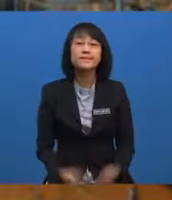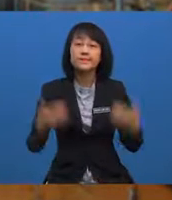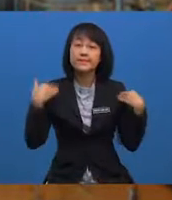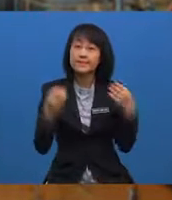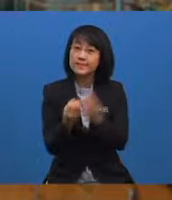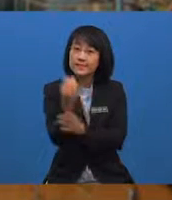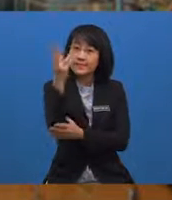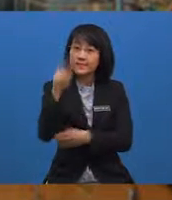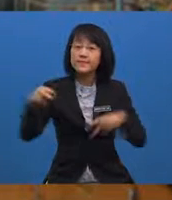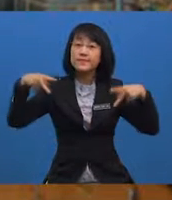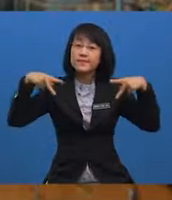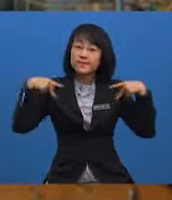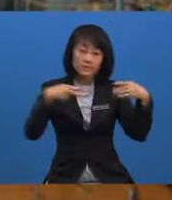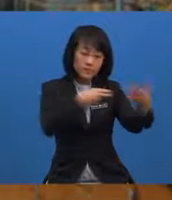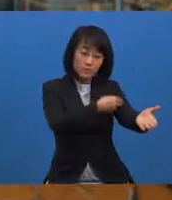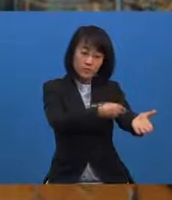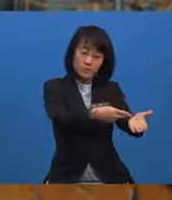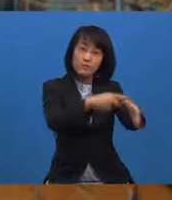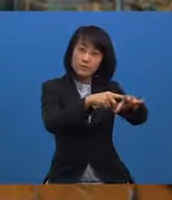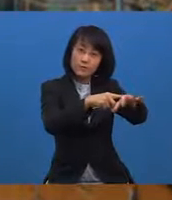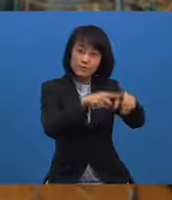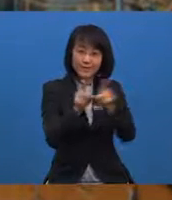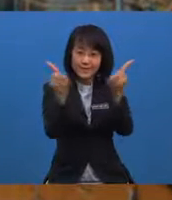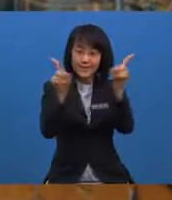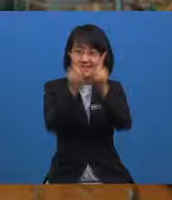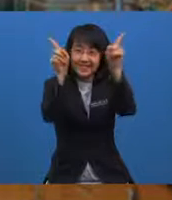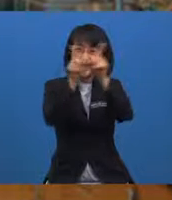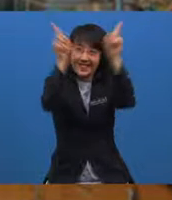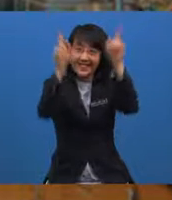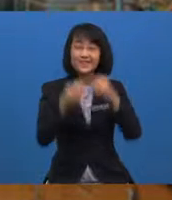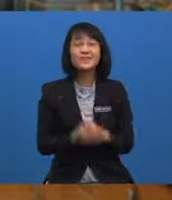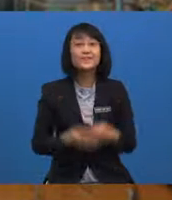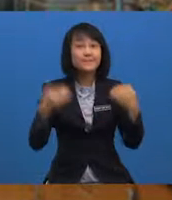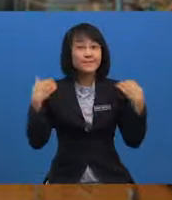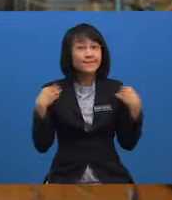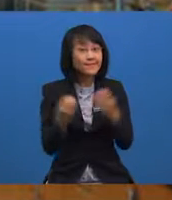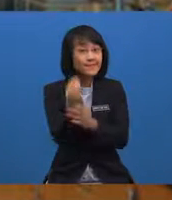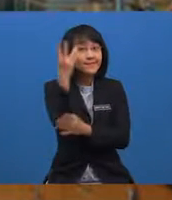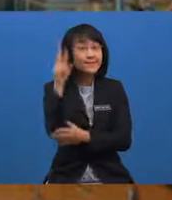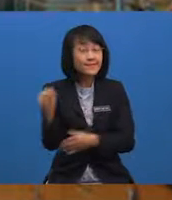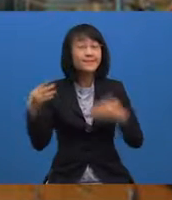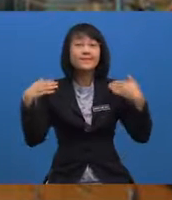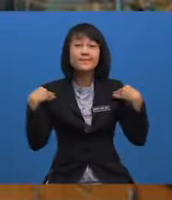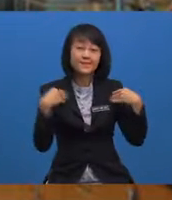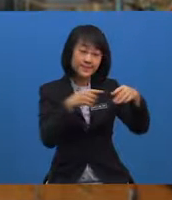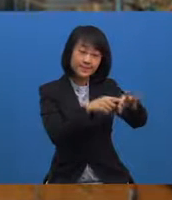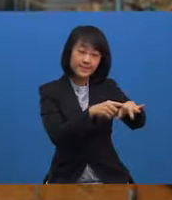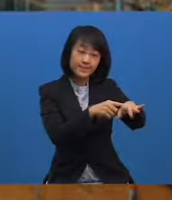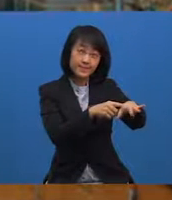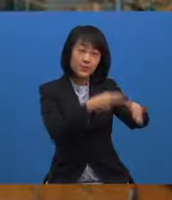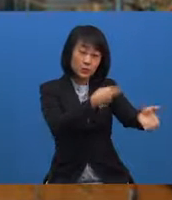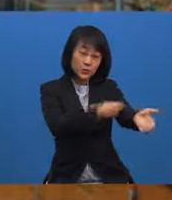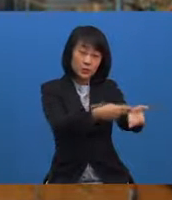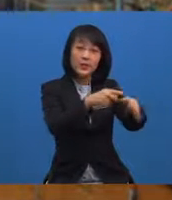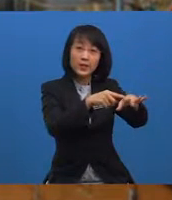tumbuhan mempunyai urat daun jejala dan ada tumbuhan mempunyai urat